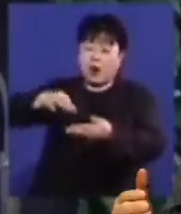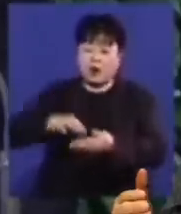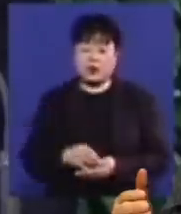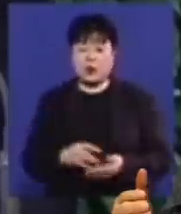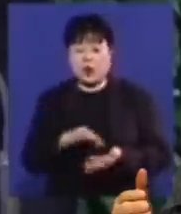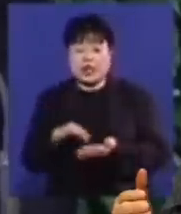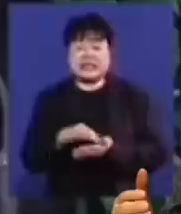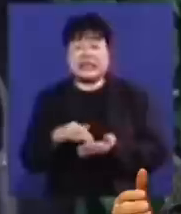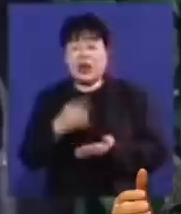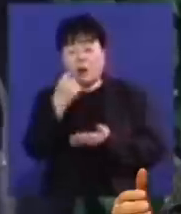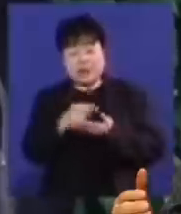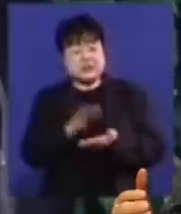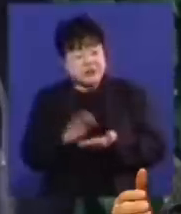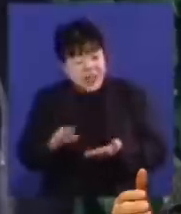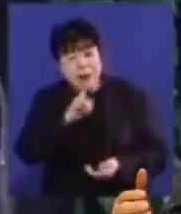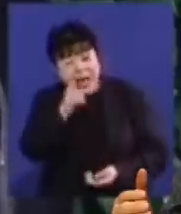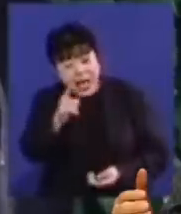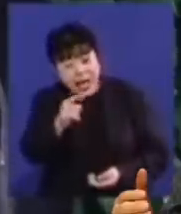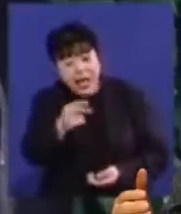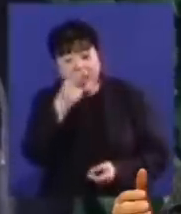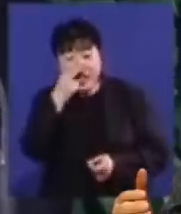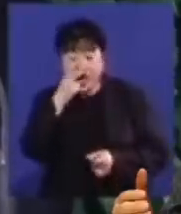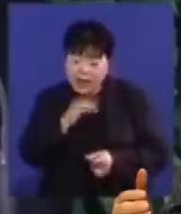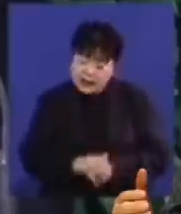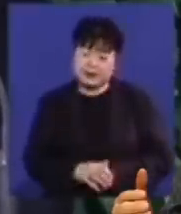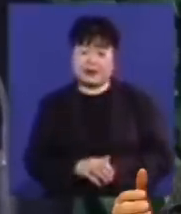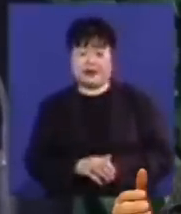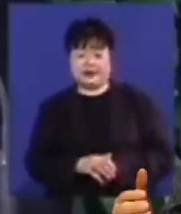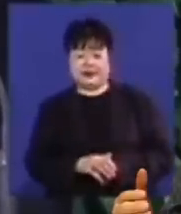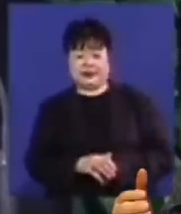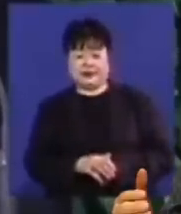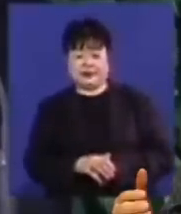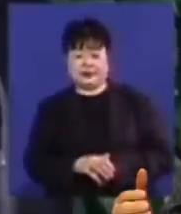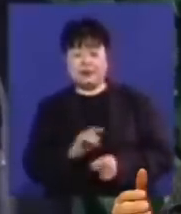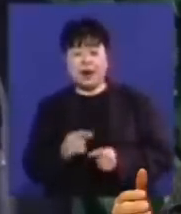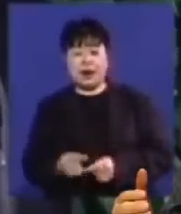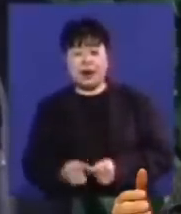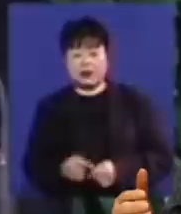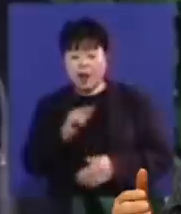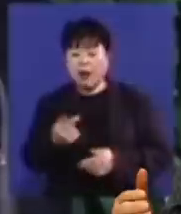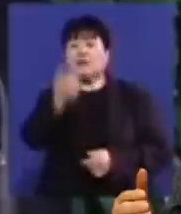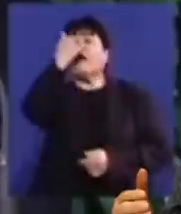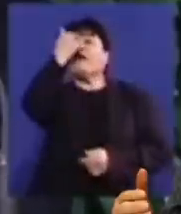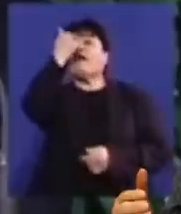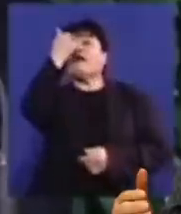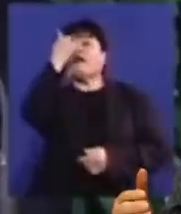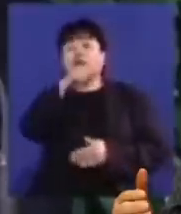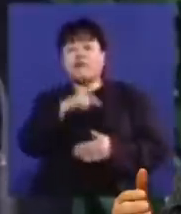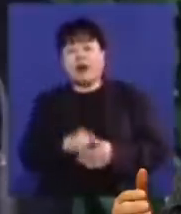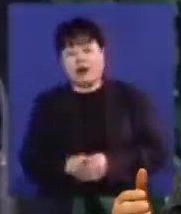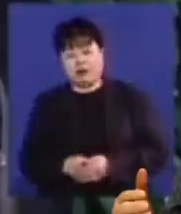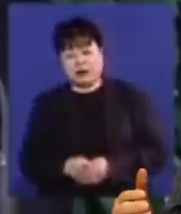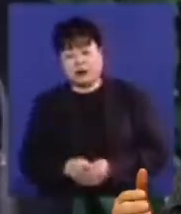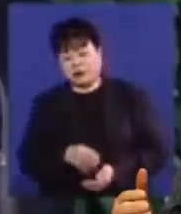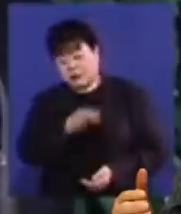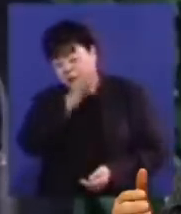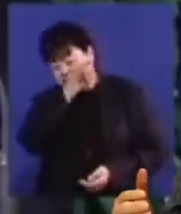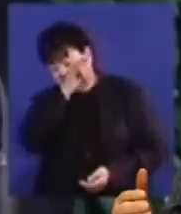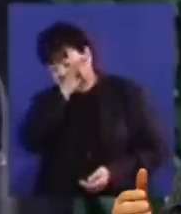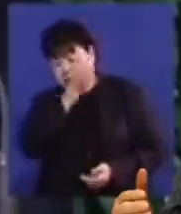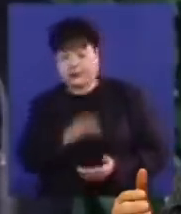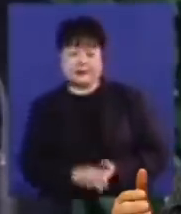계산하다가 왔습니다. 그렇게 하겠느냐? 아, 그 말씀이 마음에 들려와서 마음이 굉장히 충격을